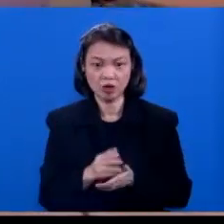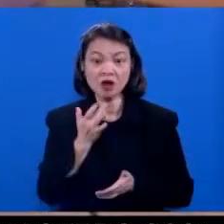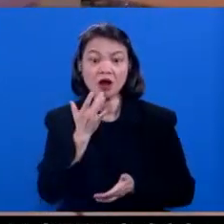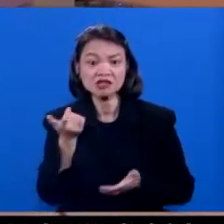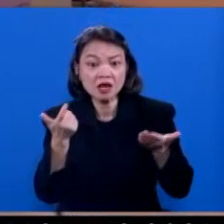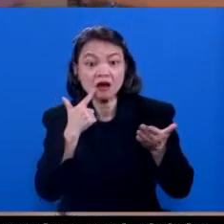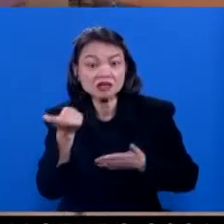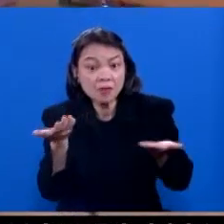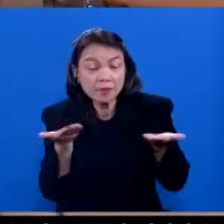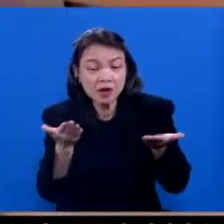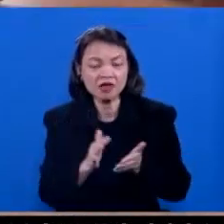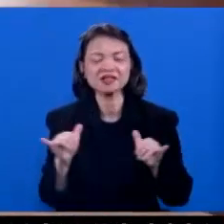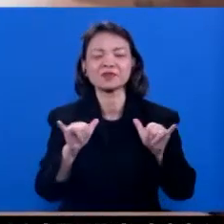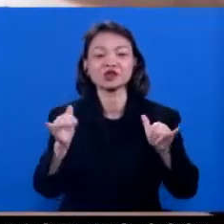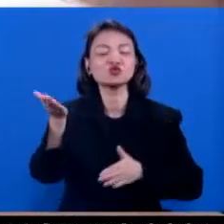seperti yang dulu.